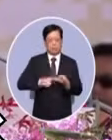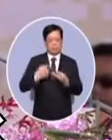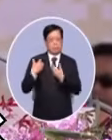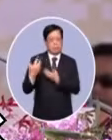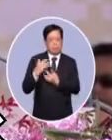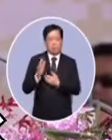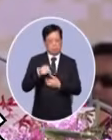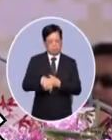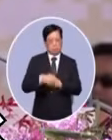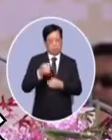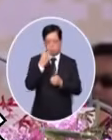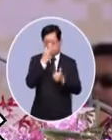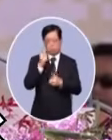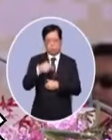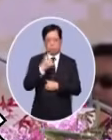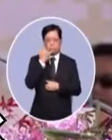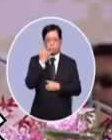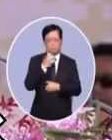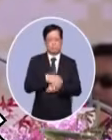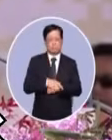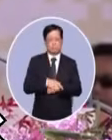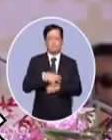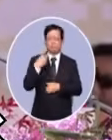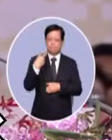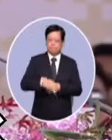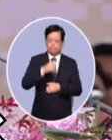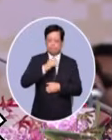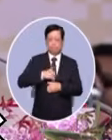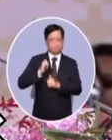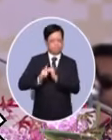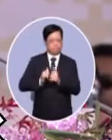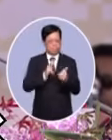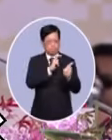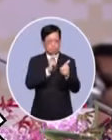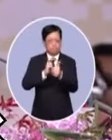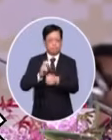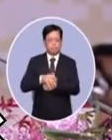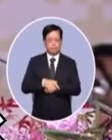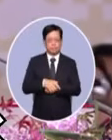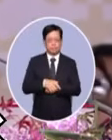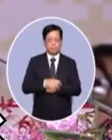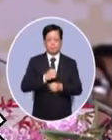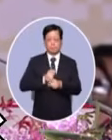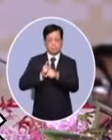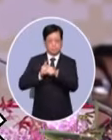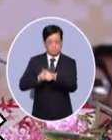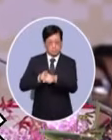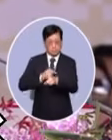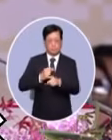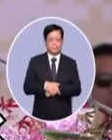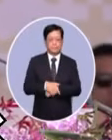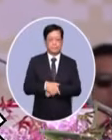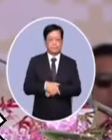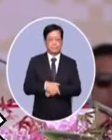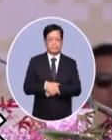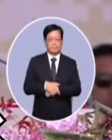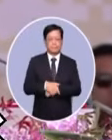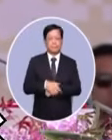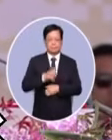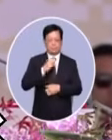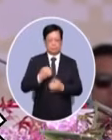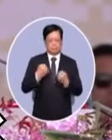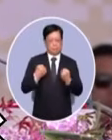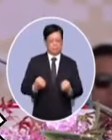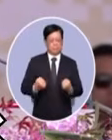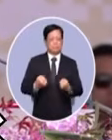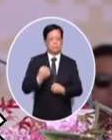的新两国论，甚至直接去跟中国大陆做挑战。结果还好没有出现这样的一个状况。那可是问题是，我也跟大家讲，